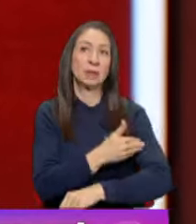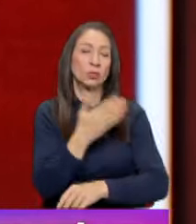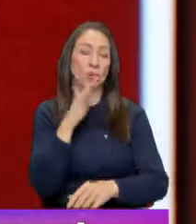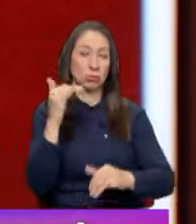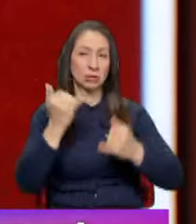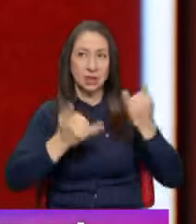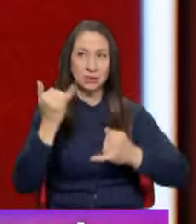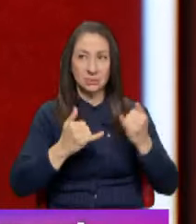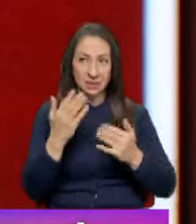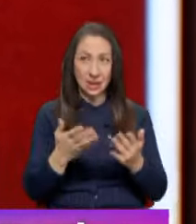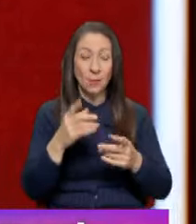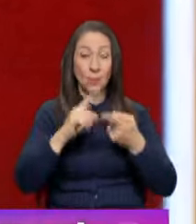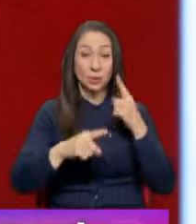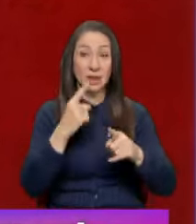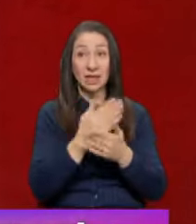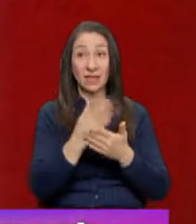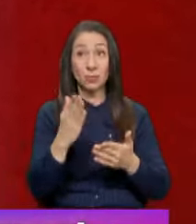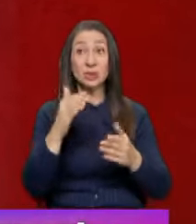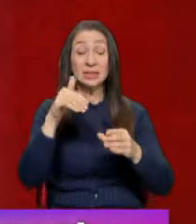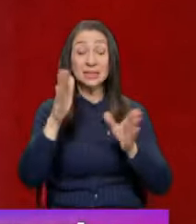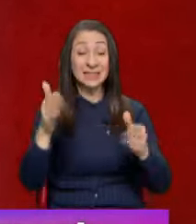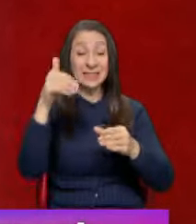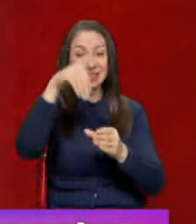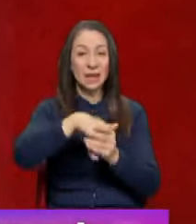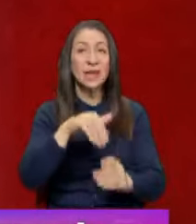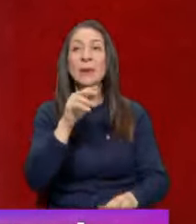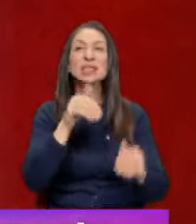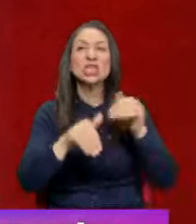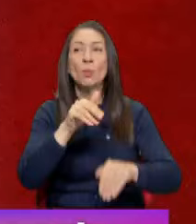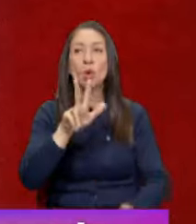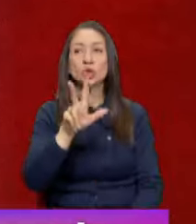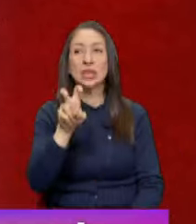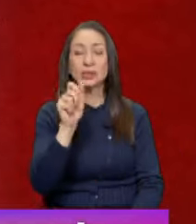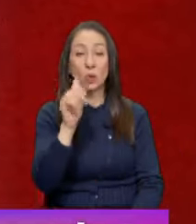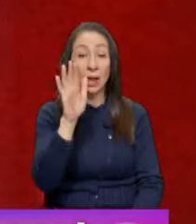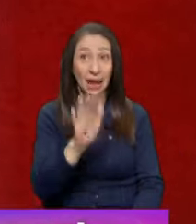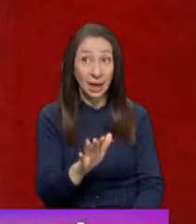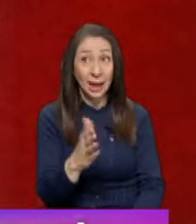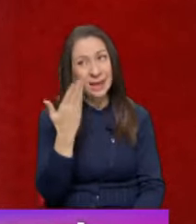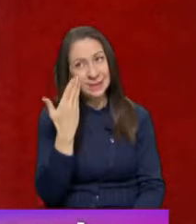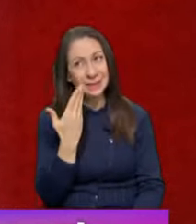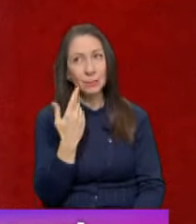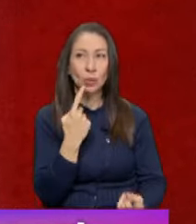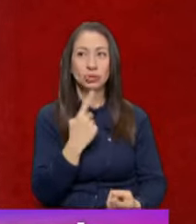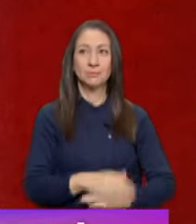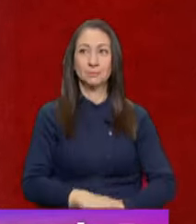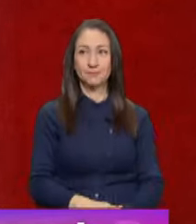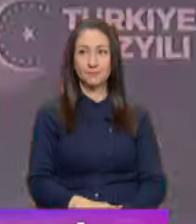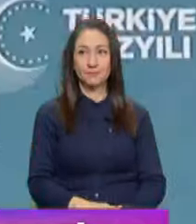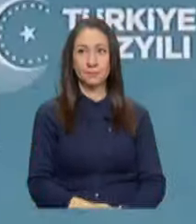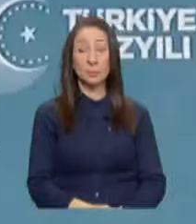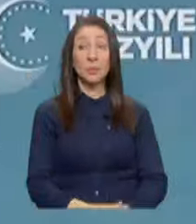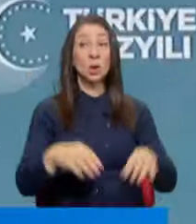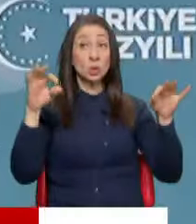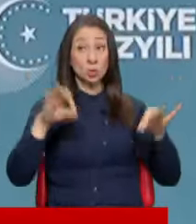yok tartışması polemiği Siyasette devam ediyor Sandığa 38 gün kala izleyelim konuşalım Şu